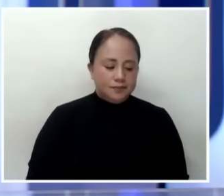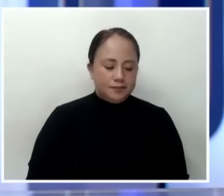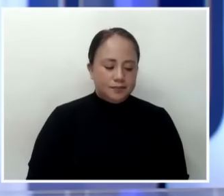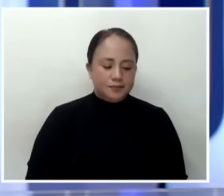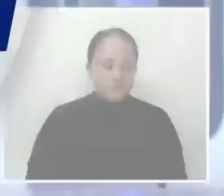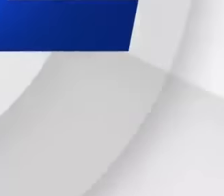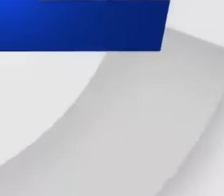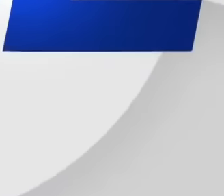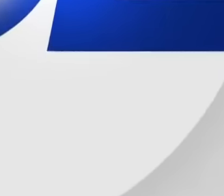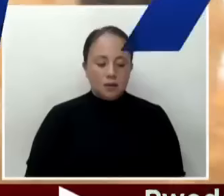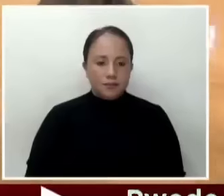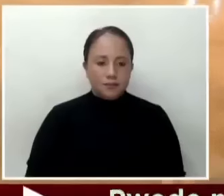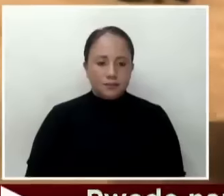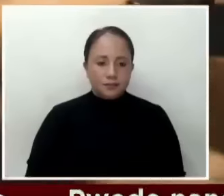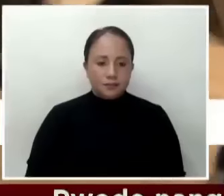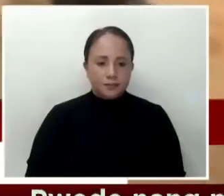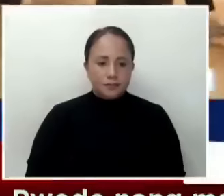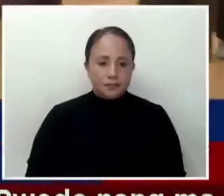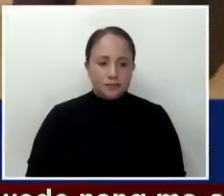Hernaez.